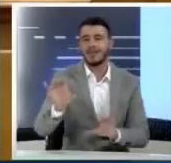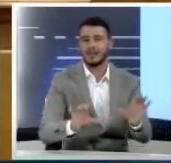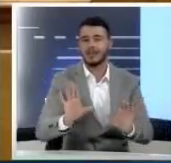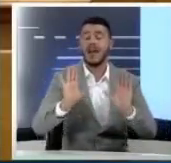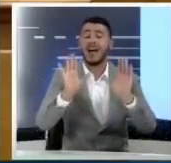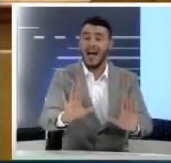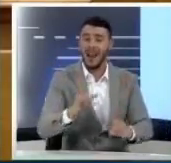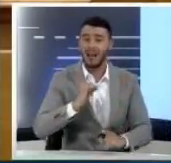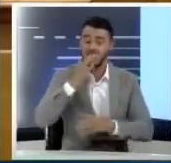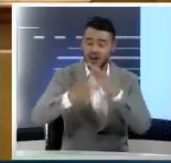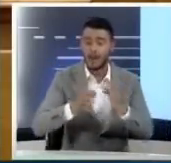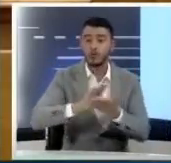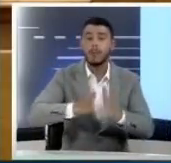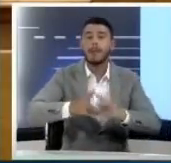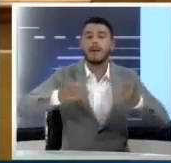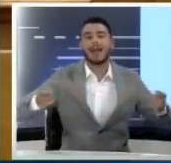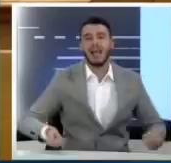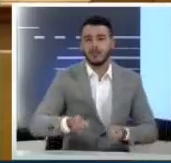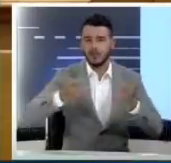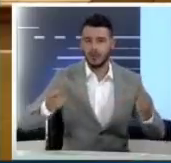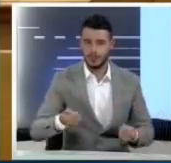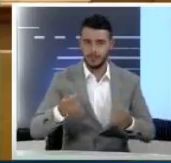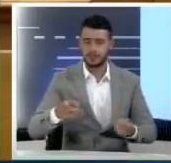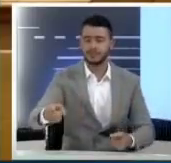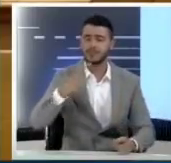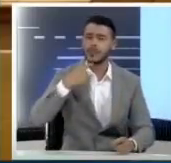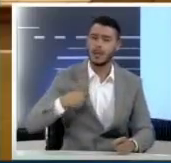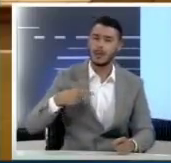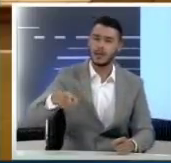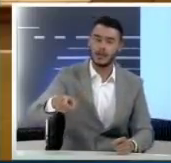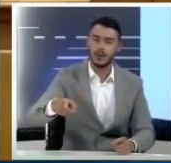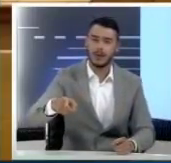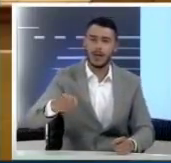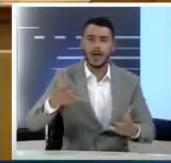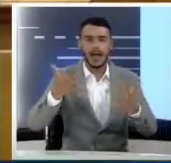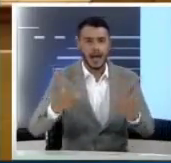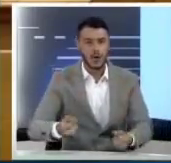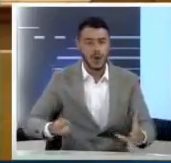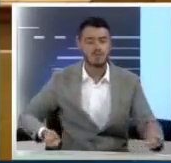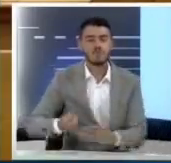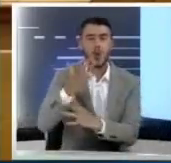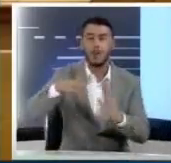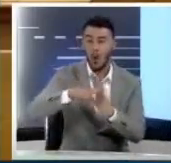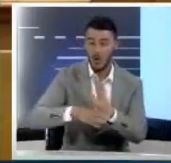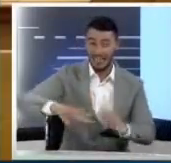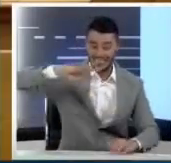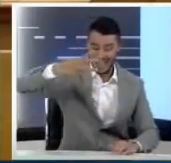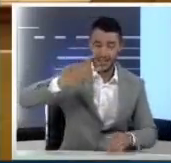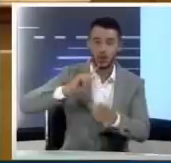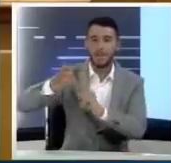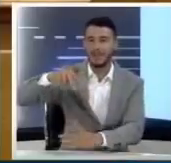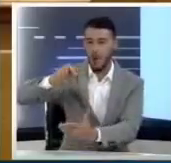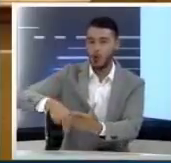του συγκεκριμένου. Μας λέτε ότι έχουμε και καινούριο πρόγραμμα, τέταρτο μνημόνιο.